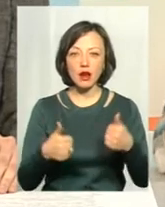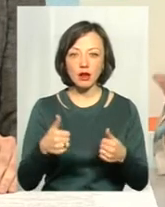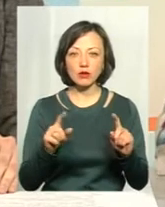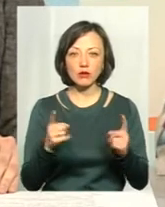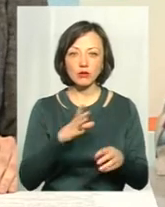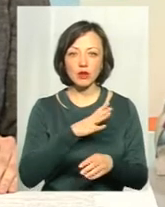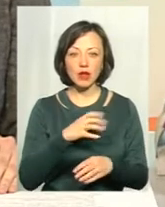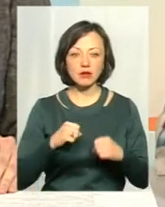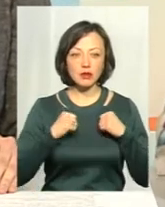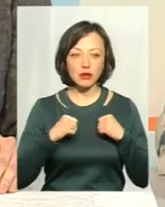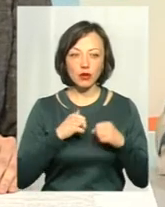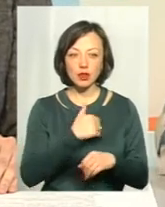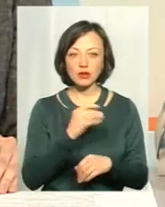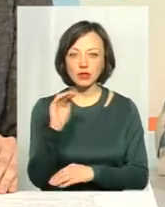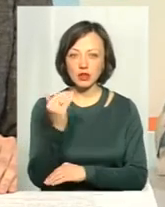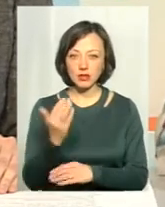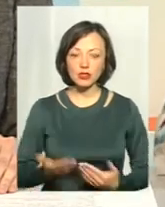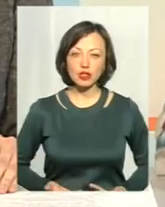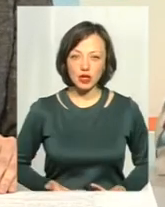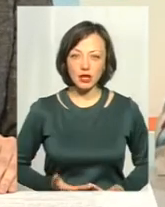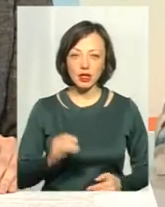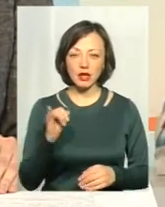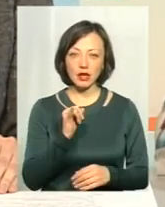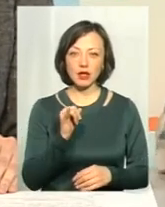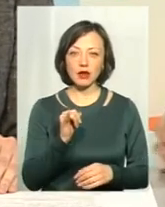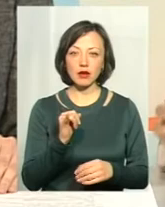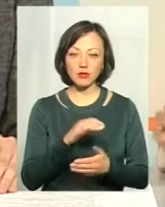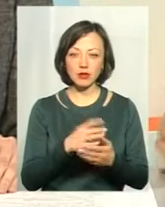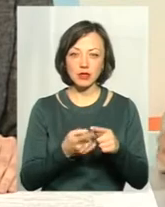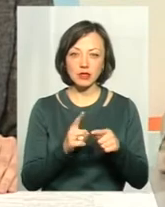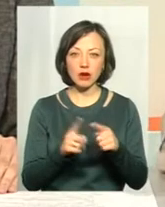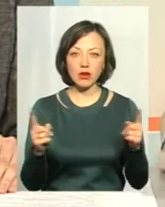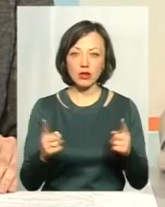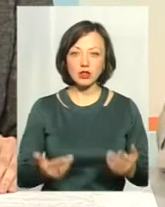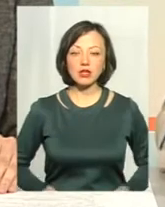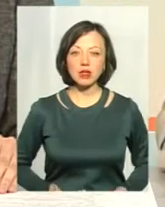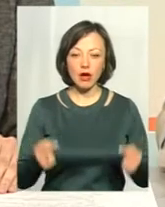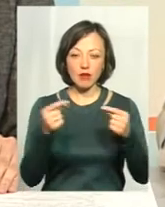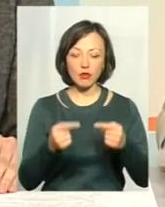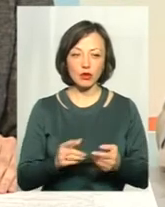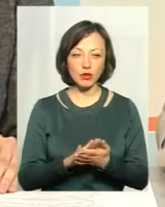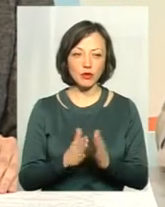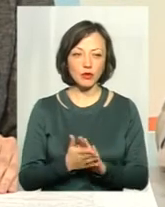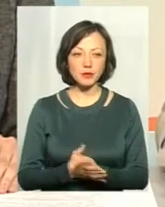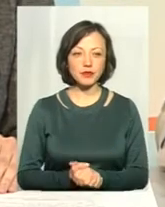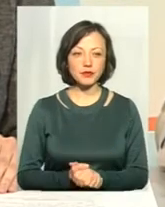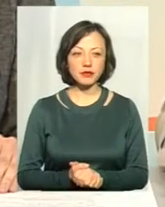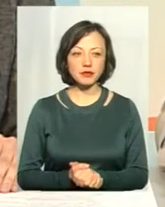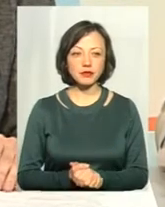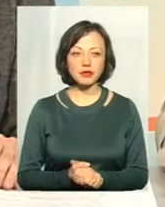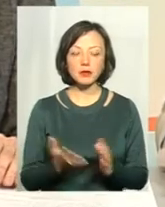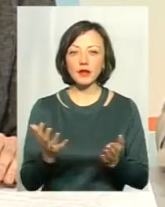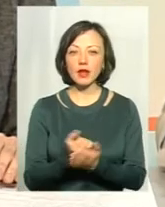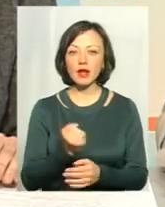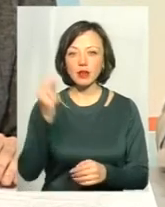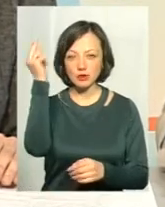була настирлива, бо дуже хотілося, щоб дитина жила і прожила оце коротке життя дуже в гармонійних умовах. Виходить, що навчання,